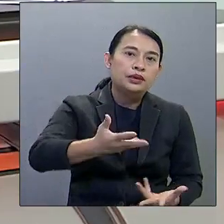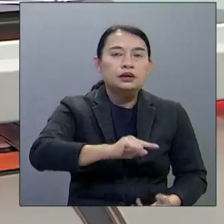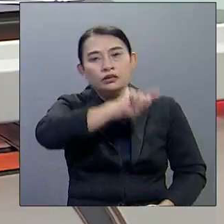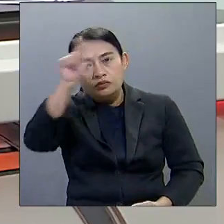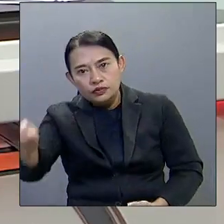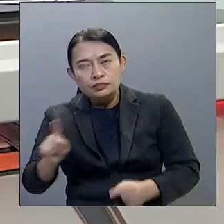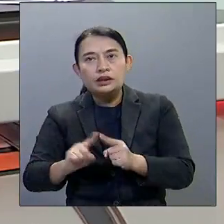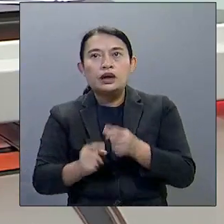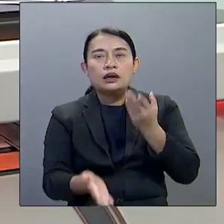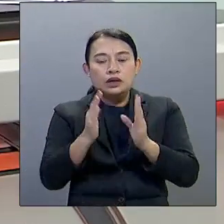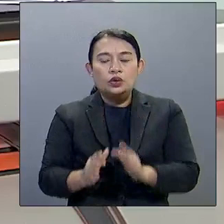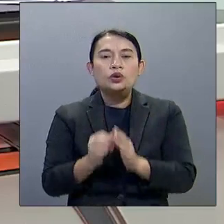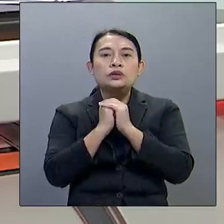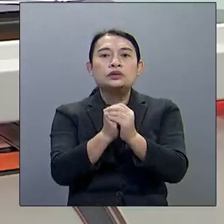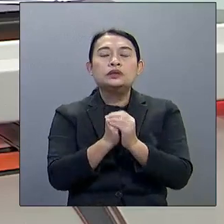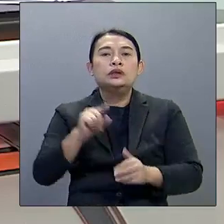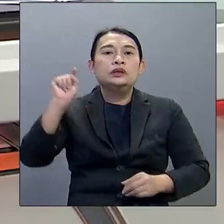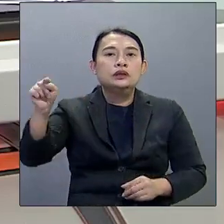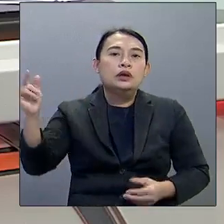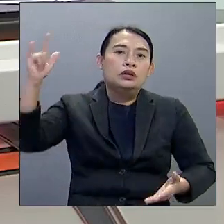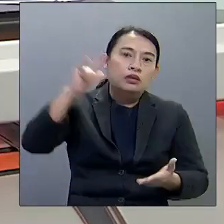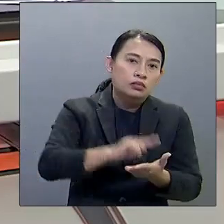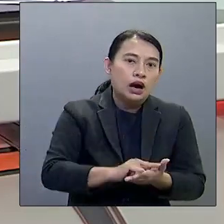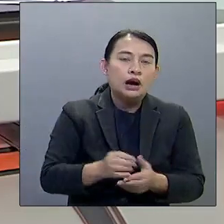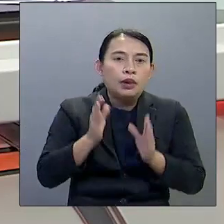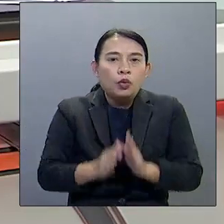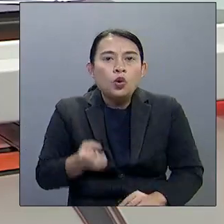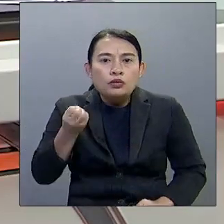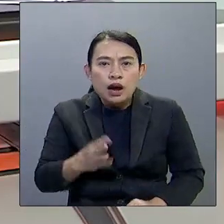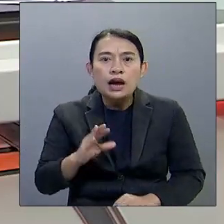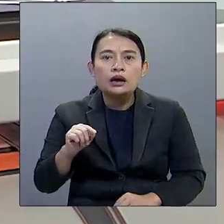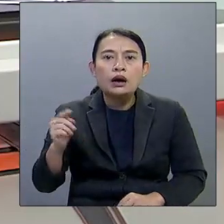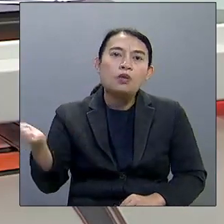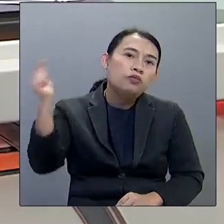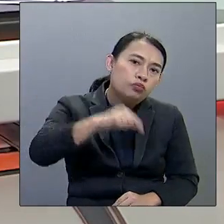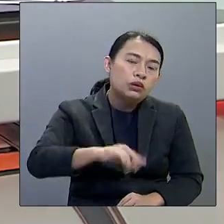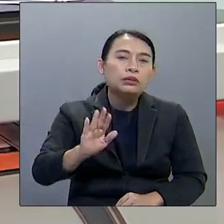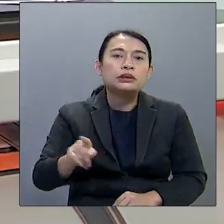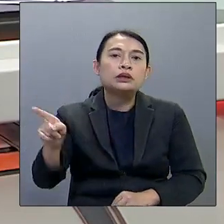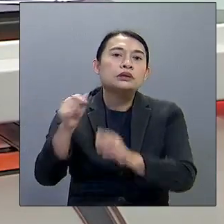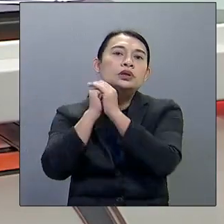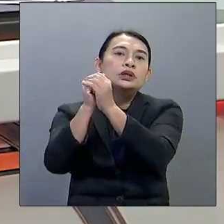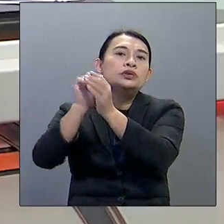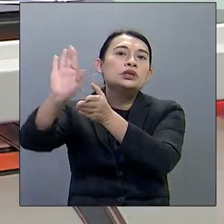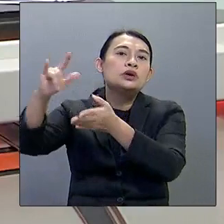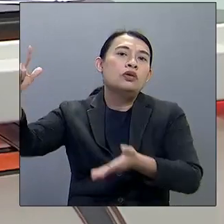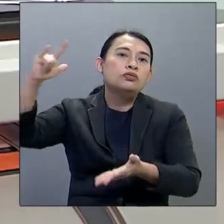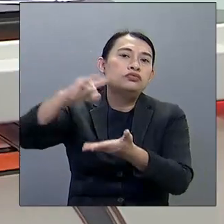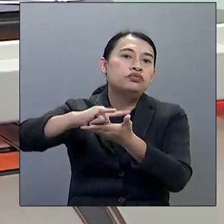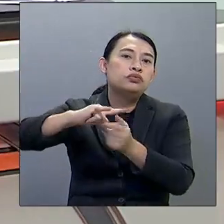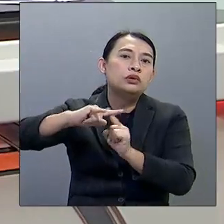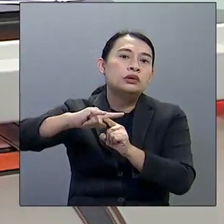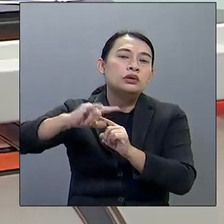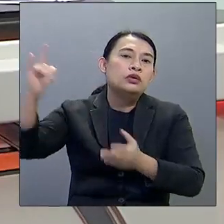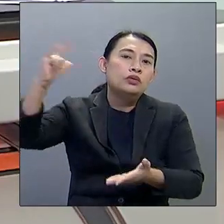ของชาวจีนเนี่ยจะไม่ได้เป็นในลักษณะที่มาแบบตูมเดียวเยอะมากนะคะเพราะว่าเที่ยวบินจากจีนที่จะเดินทางออกนอกประเทศก็ยังไม่ได้กลับม